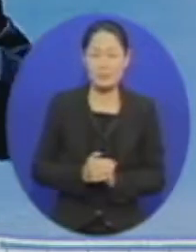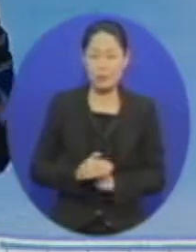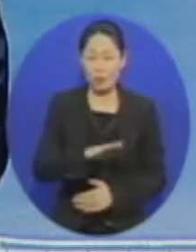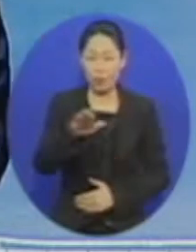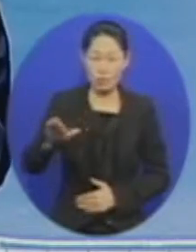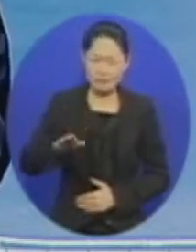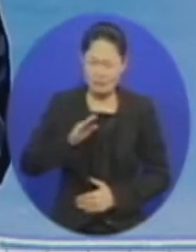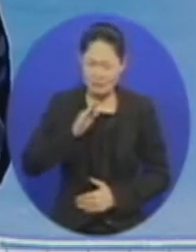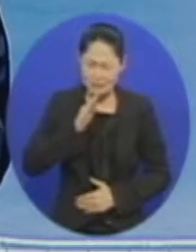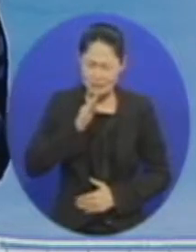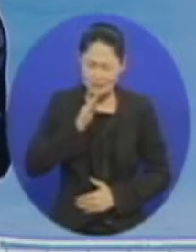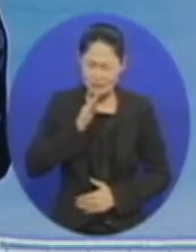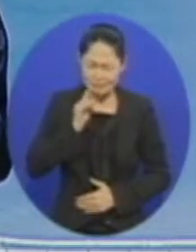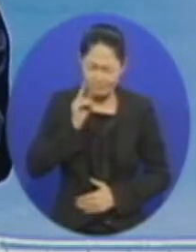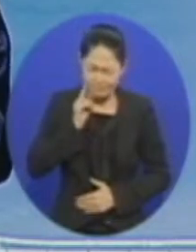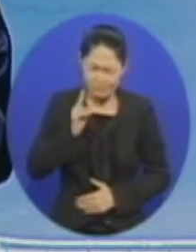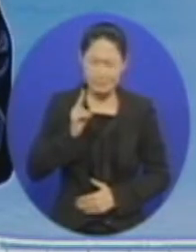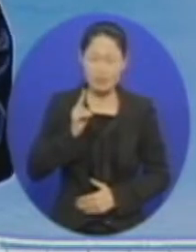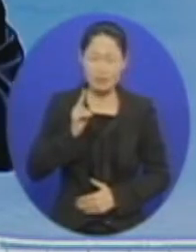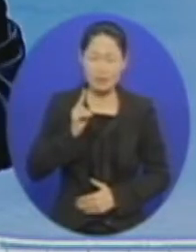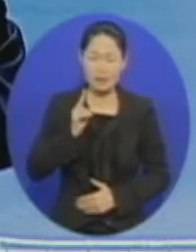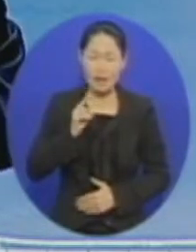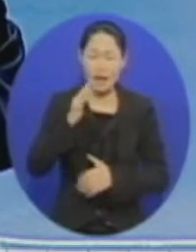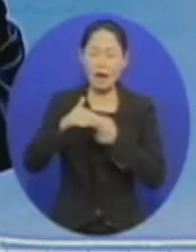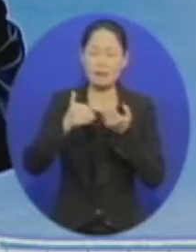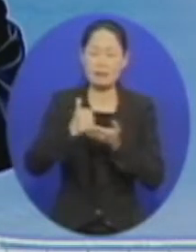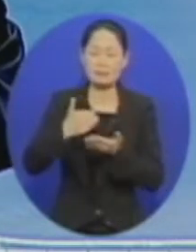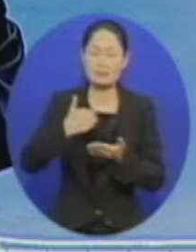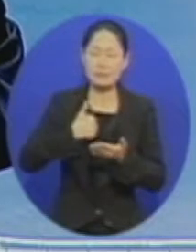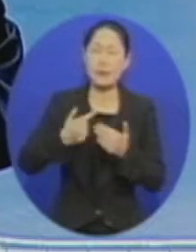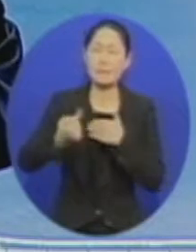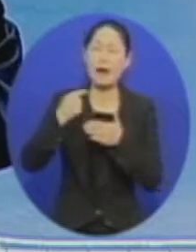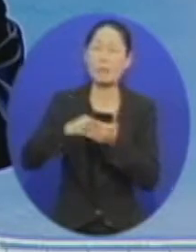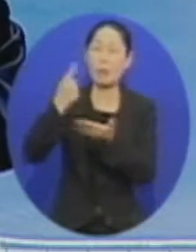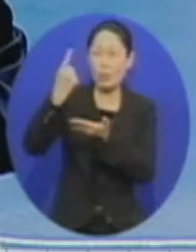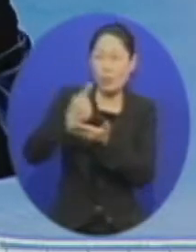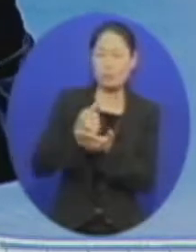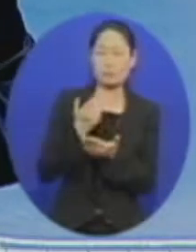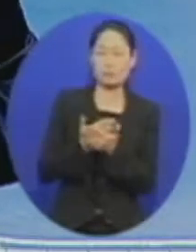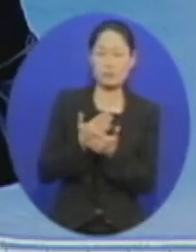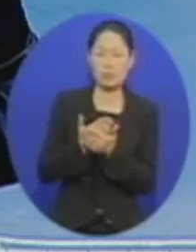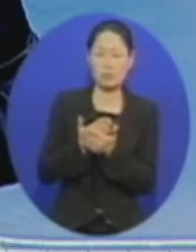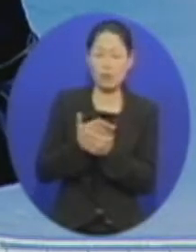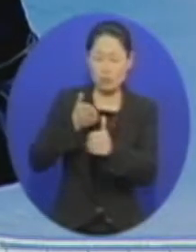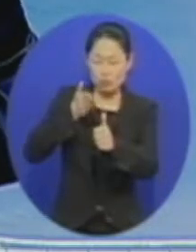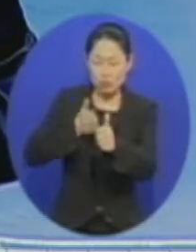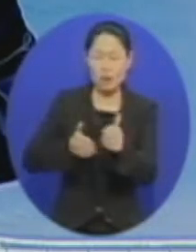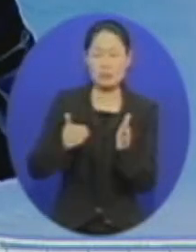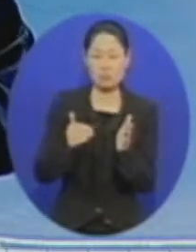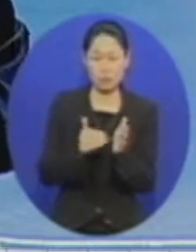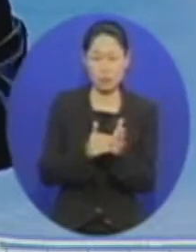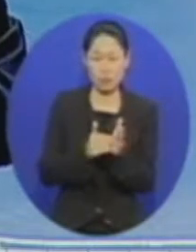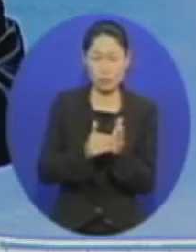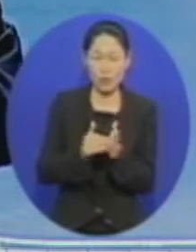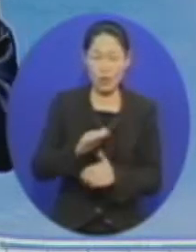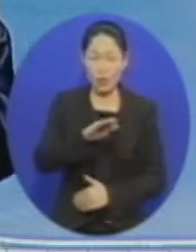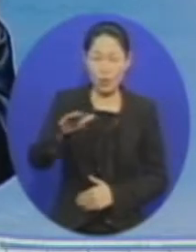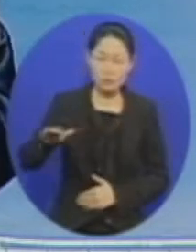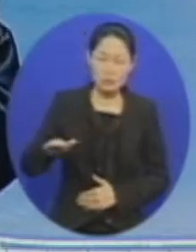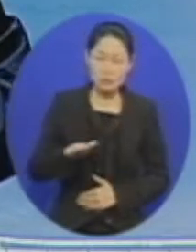여러분이 정말 진지하게 하나님 제 마음에 오세요 그렇게 구하시고 그리고